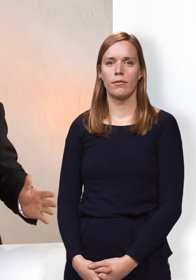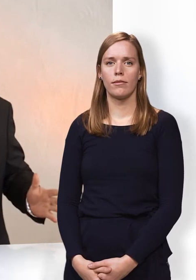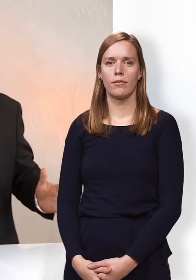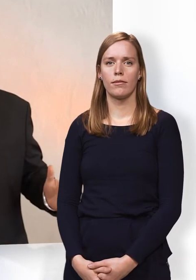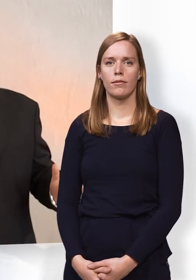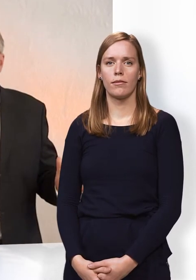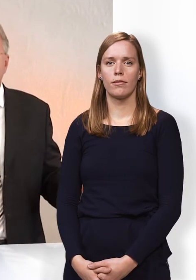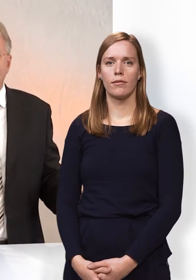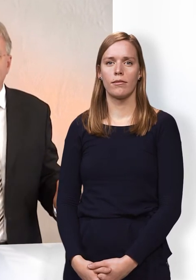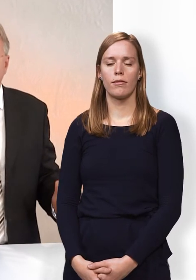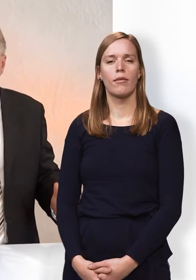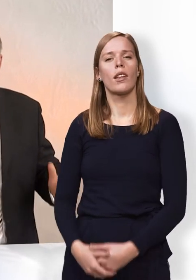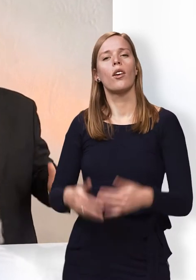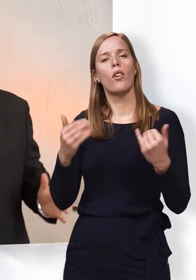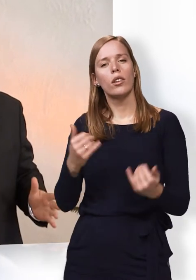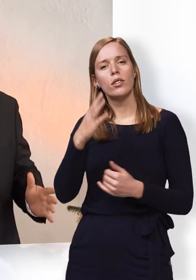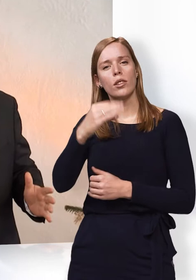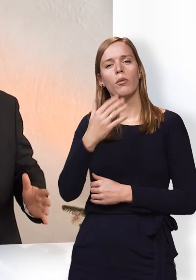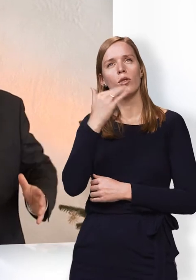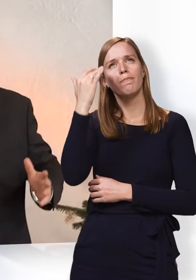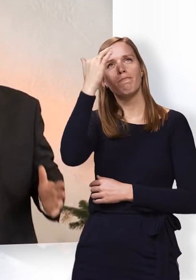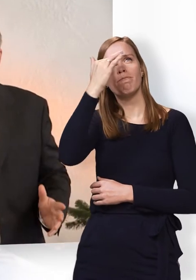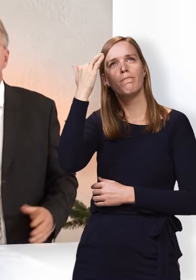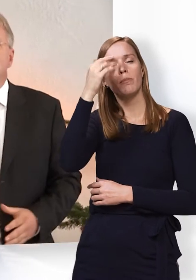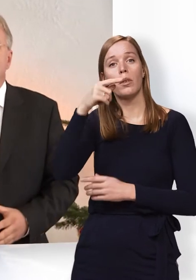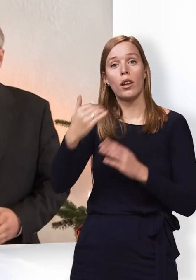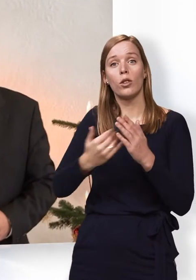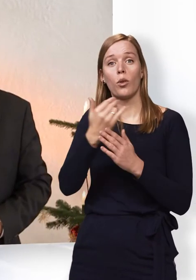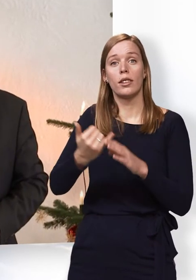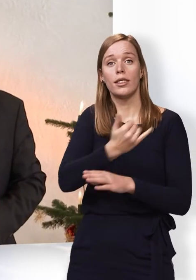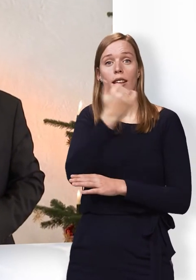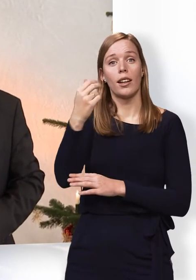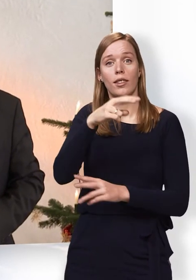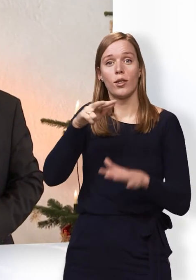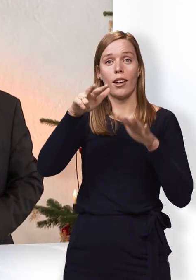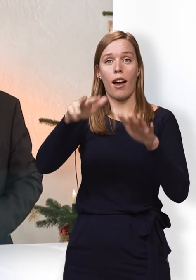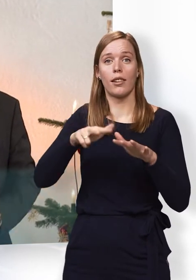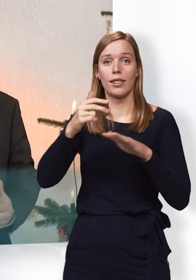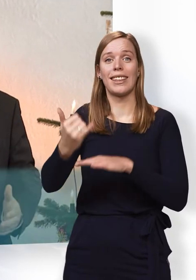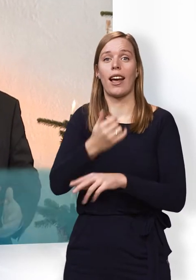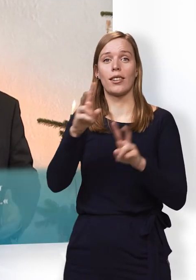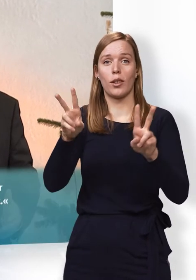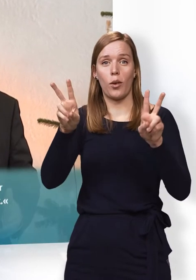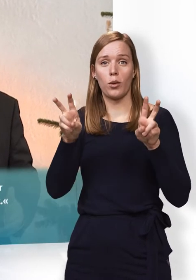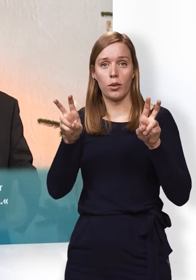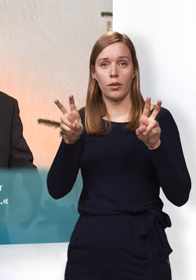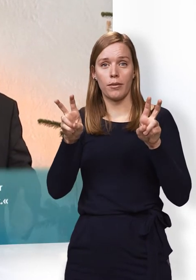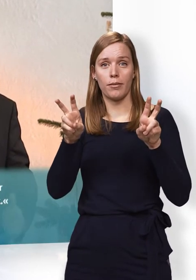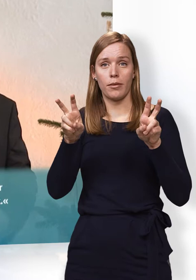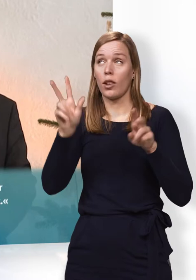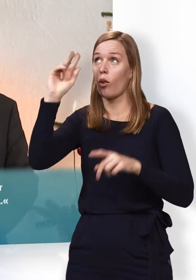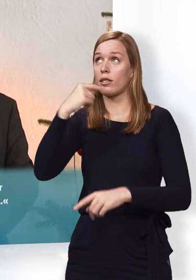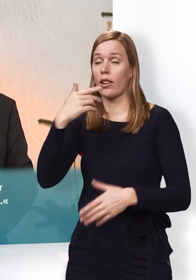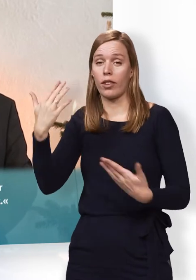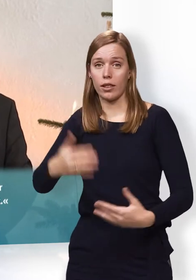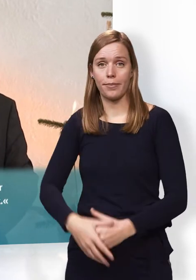Ich möchte mit Ihnen heute nachdenken über die Jahreslosung für dieses neue Jahr 2018. Gott spricht: Ich